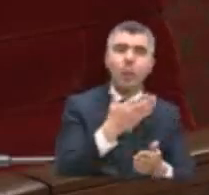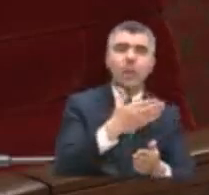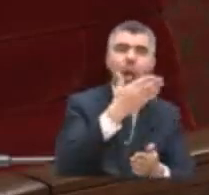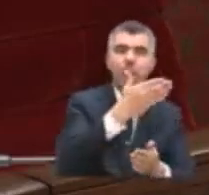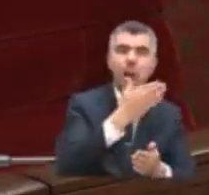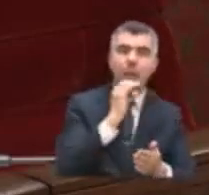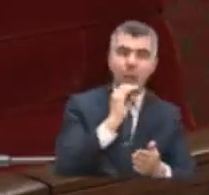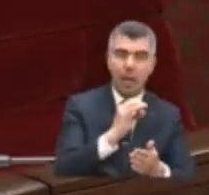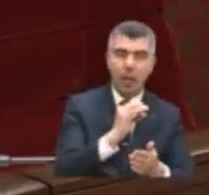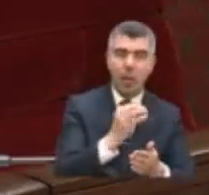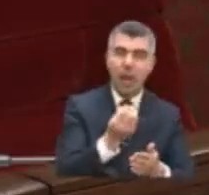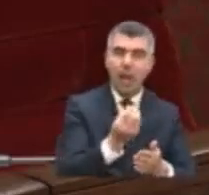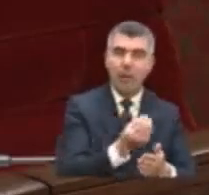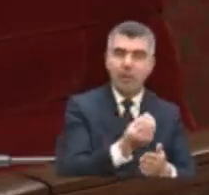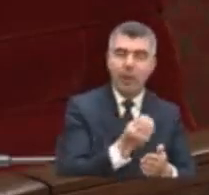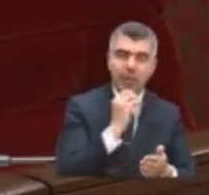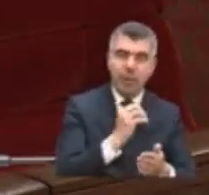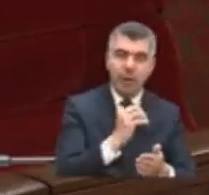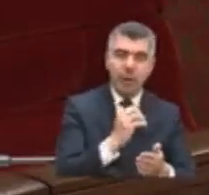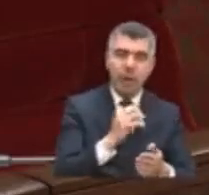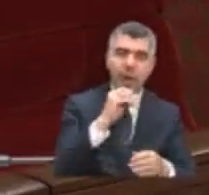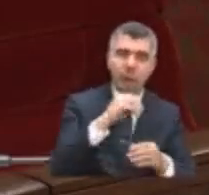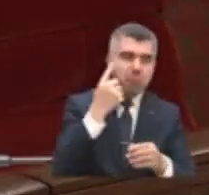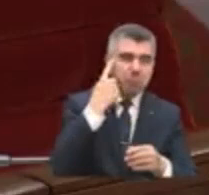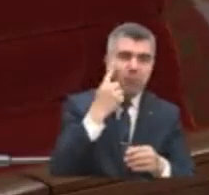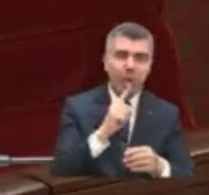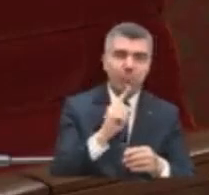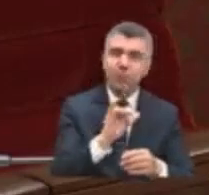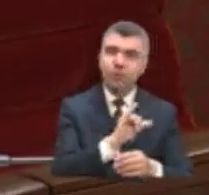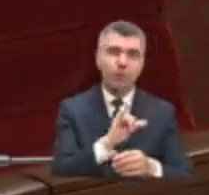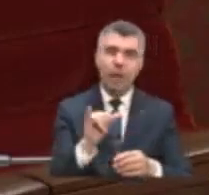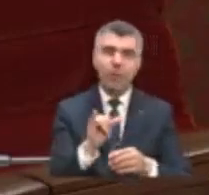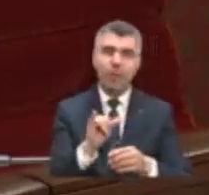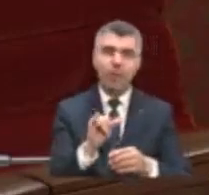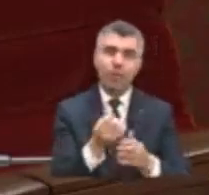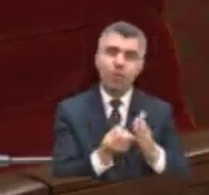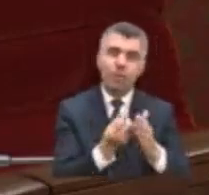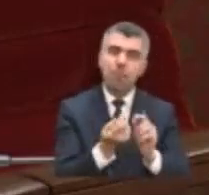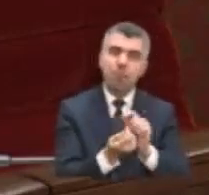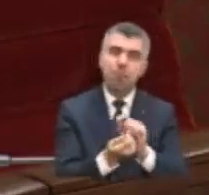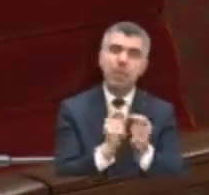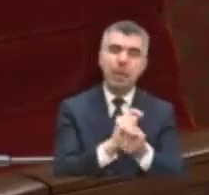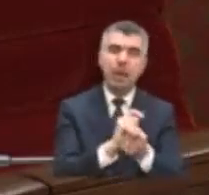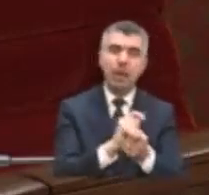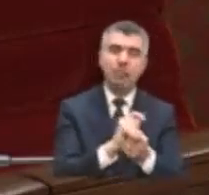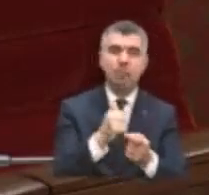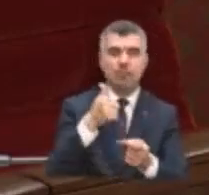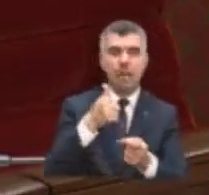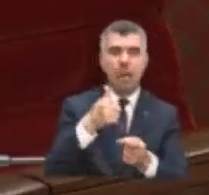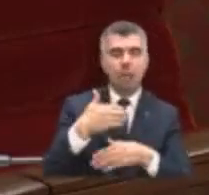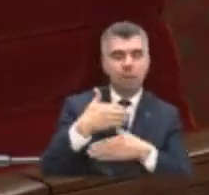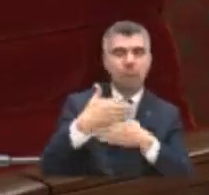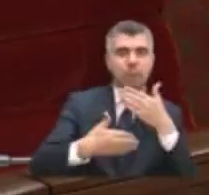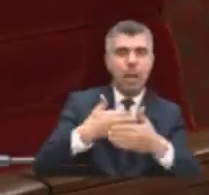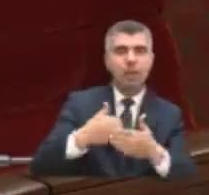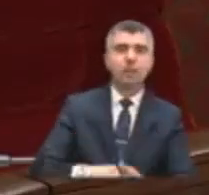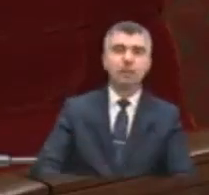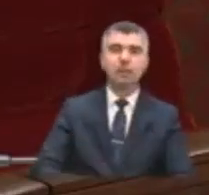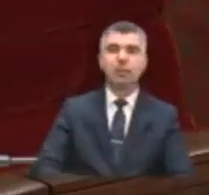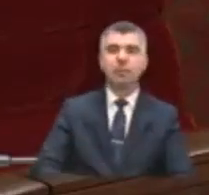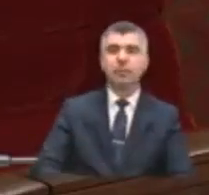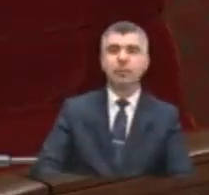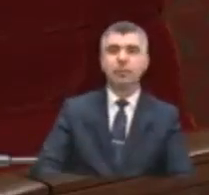ما يكون عندهم واحد المستوى اللي هو أحسن. وهذا تعني